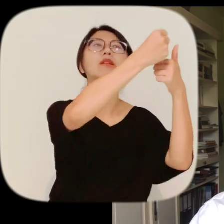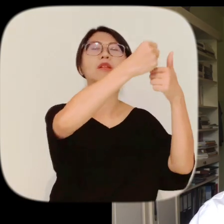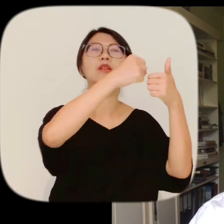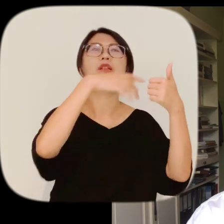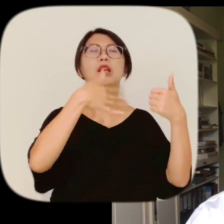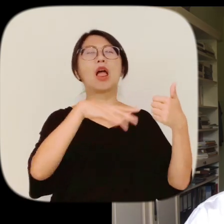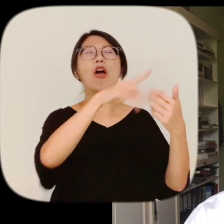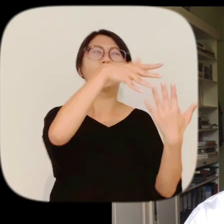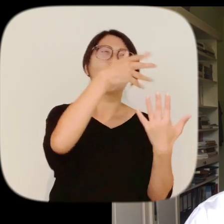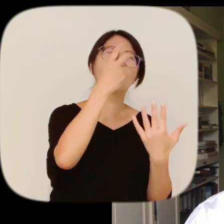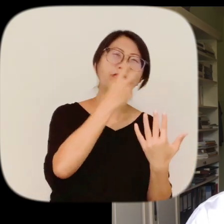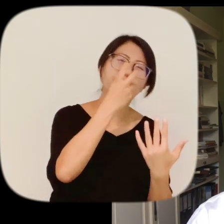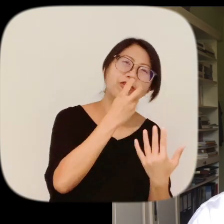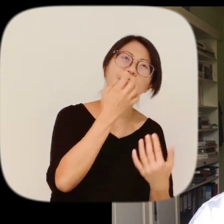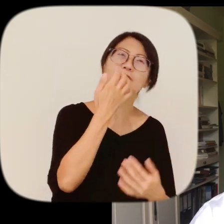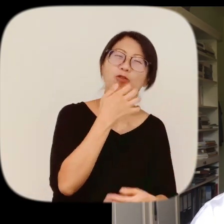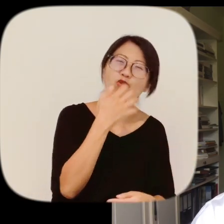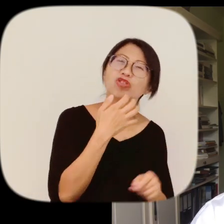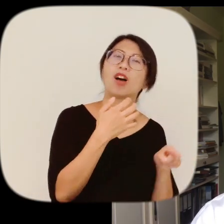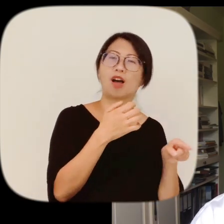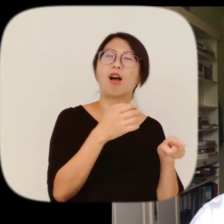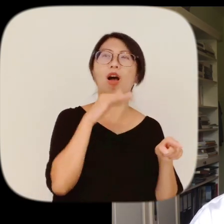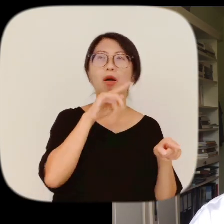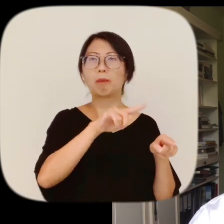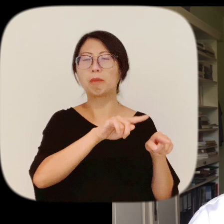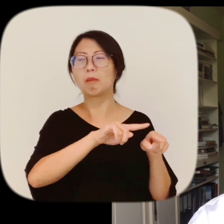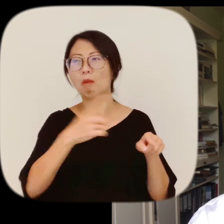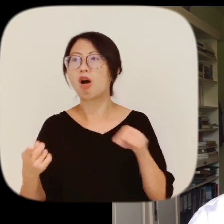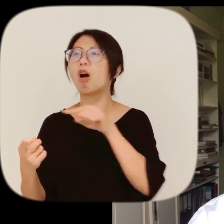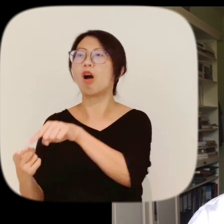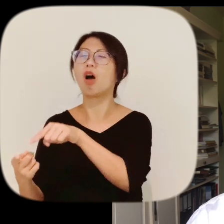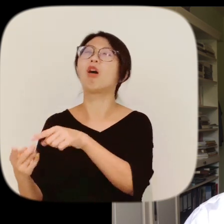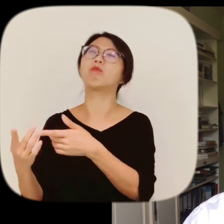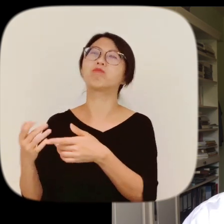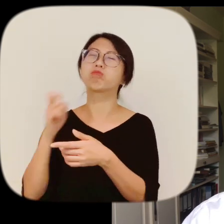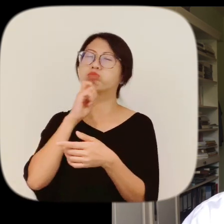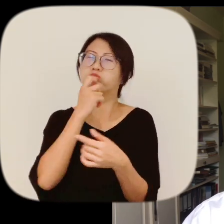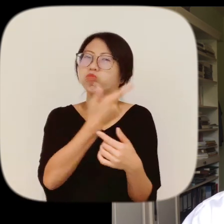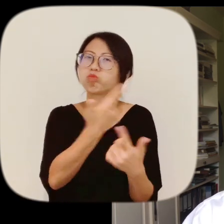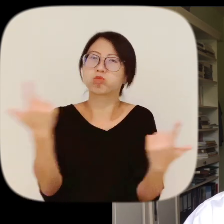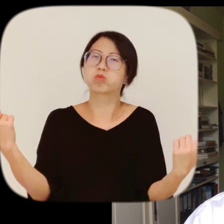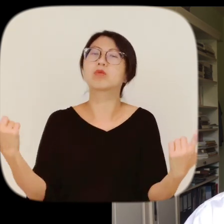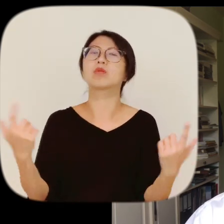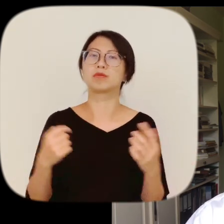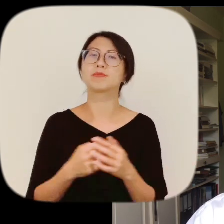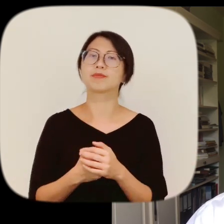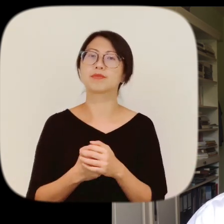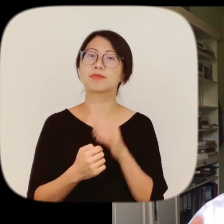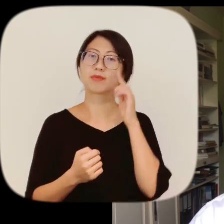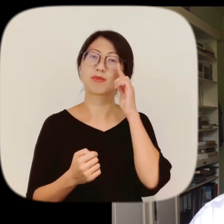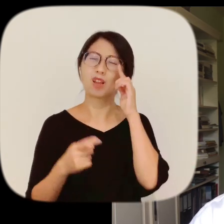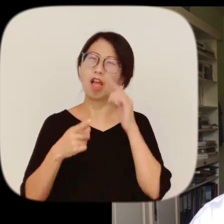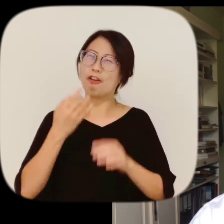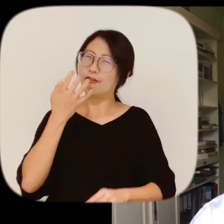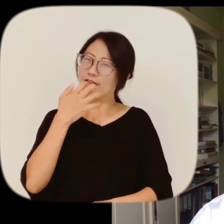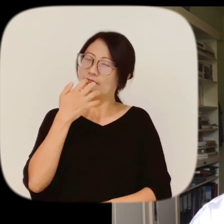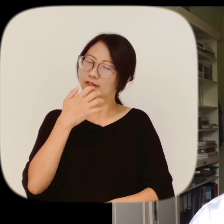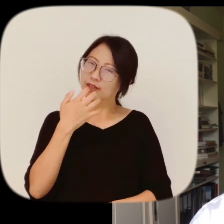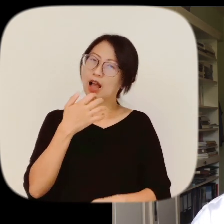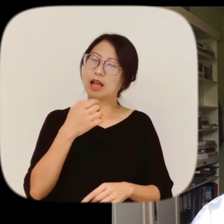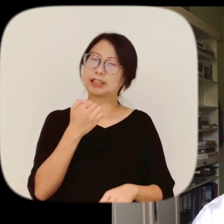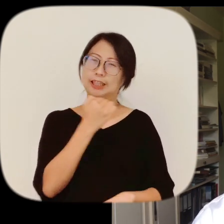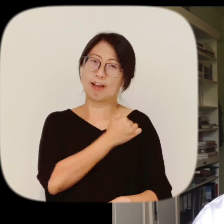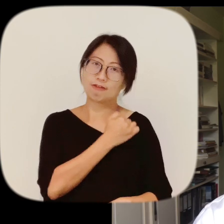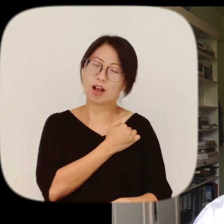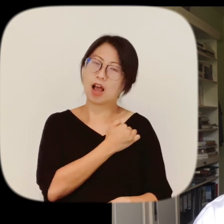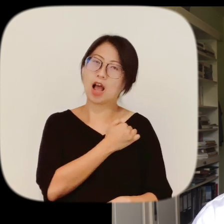来是受这个苦的但是这个受苦的过程呢其实他是一路一路呢是在建立整个社会的